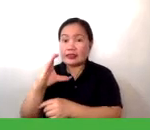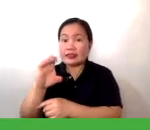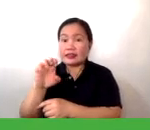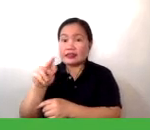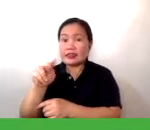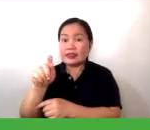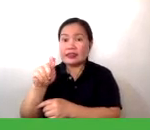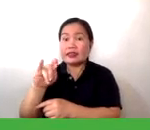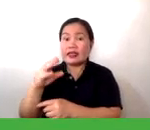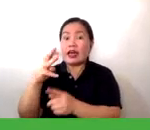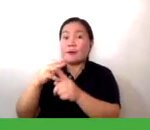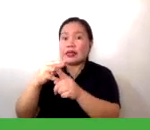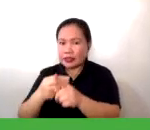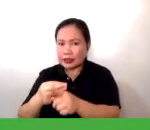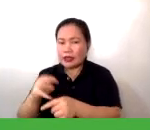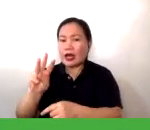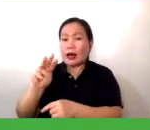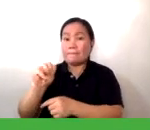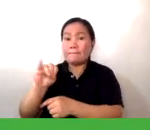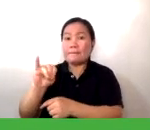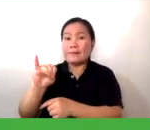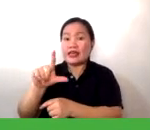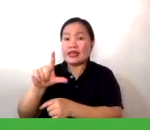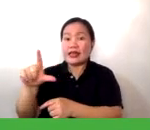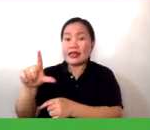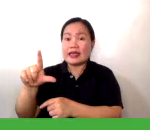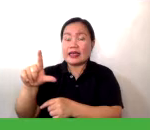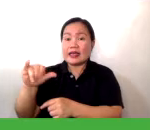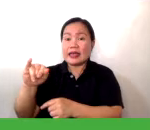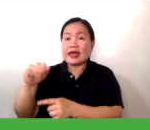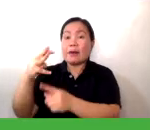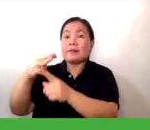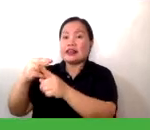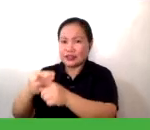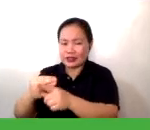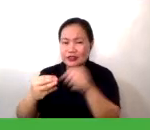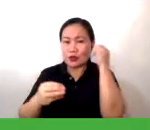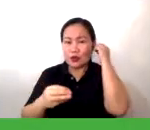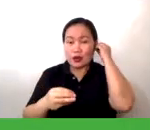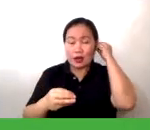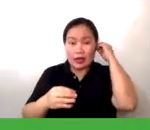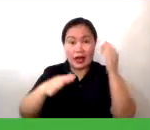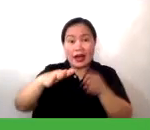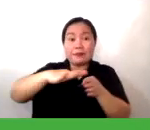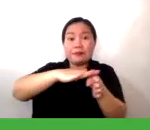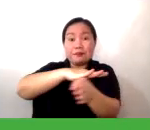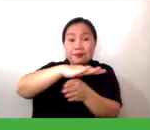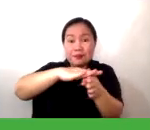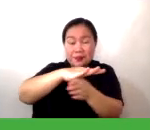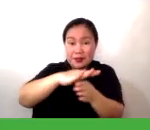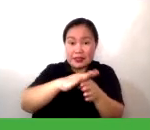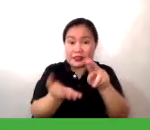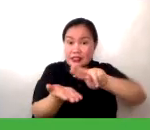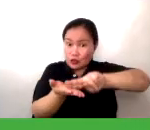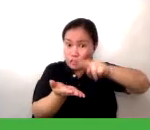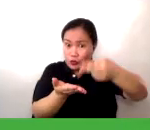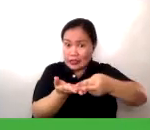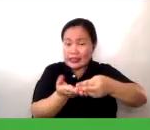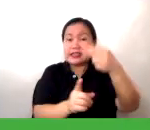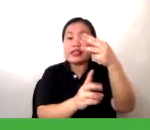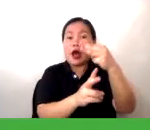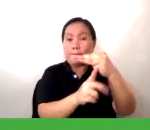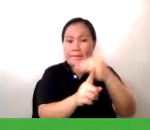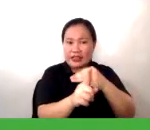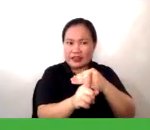Okay, so again, the basic unit for length is meter and our symbol for that is M. So dapat familiar din po tayo sa